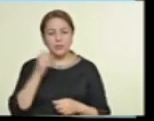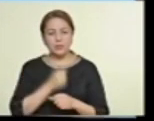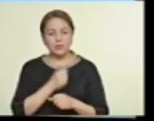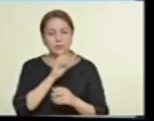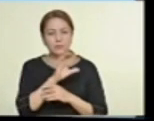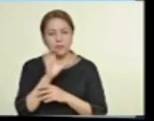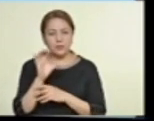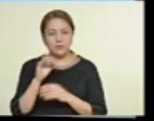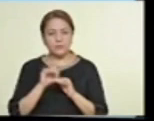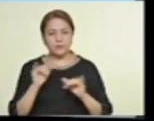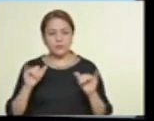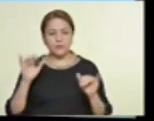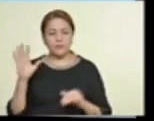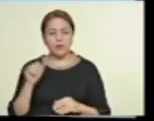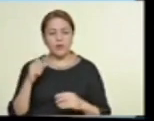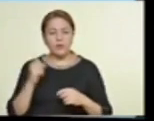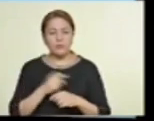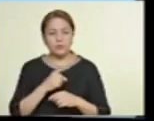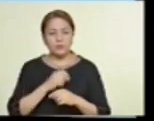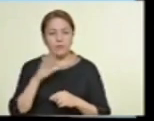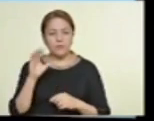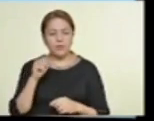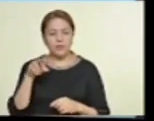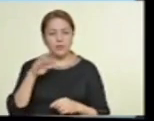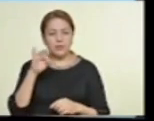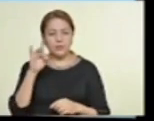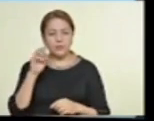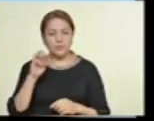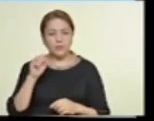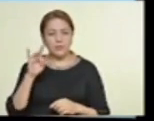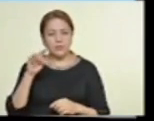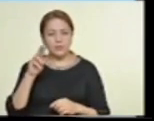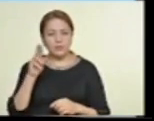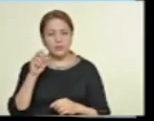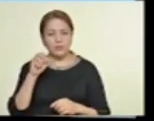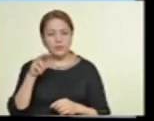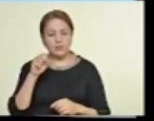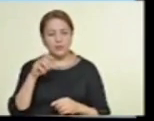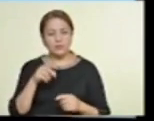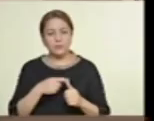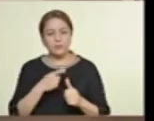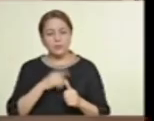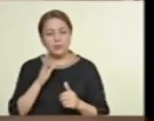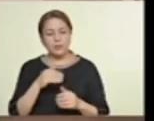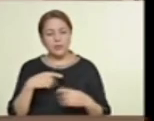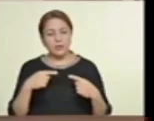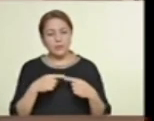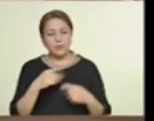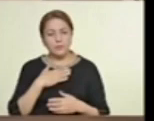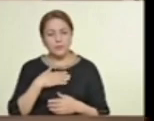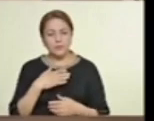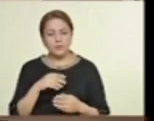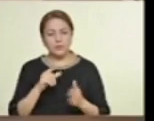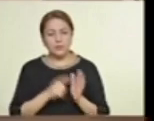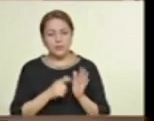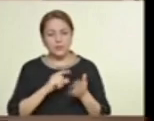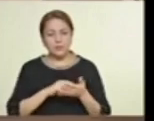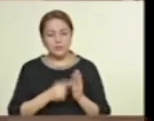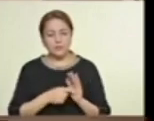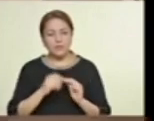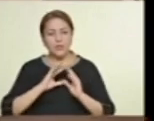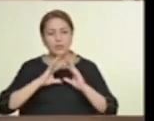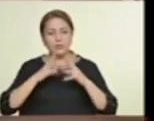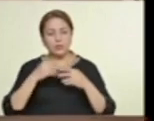rivojlanishi va bozor va yarmarkalar deb nomlanadi. Albatta, biz 7-sinf jahon